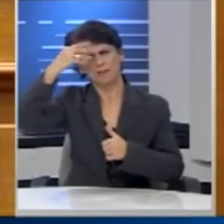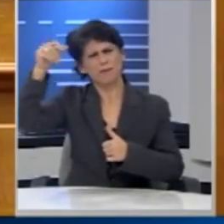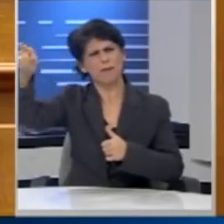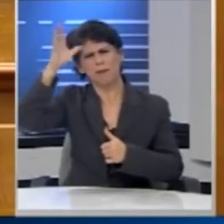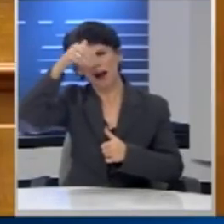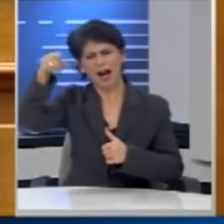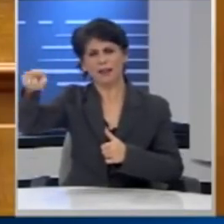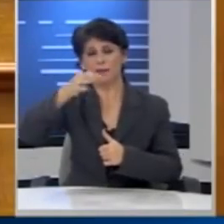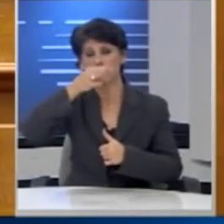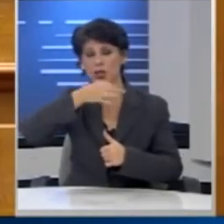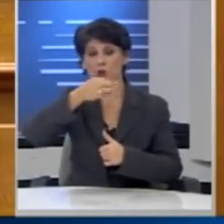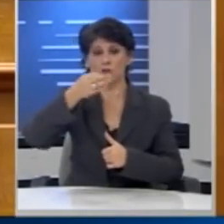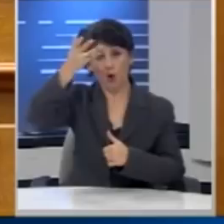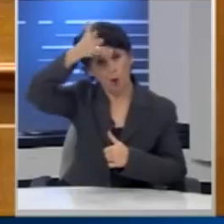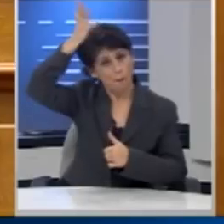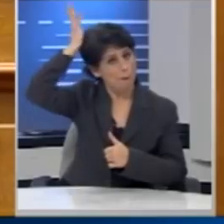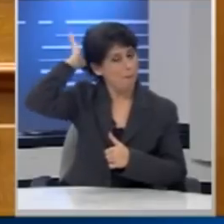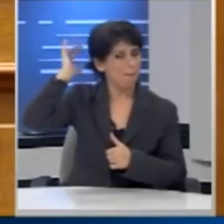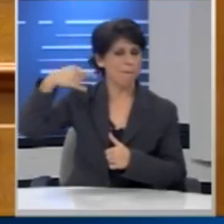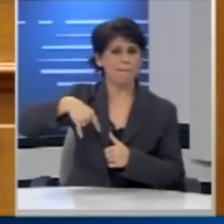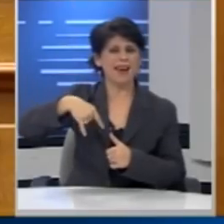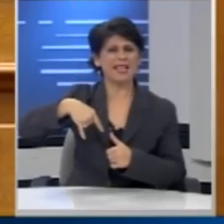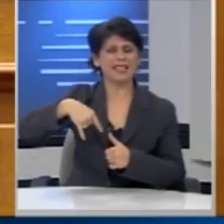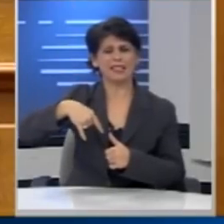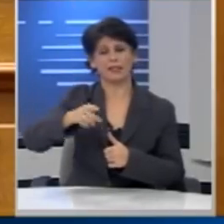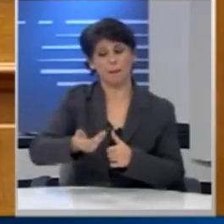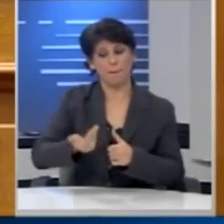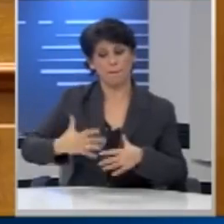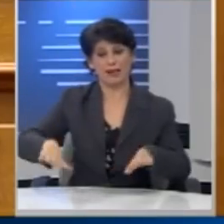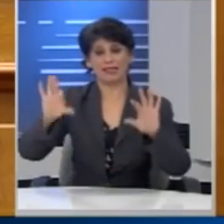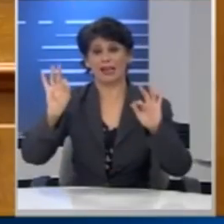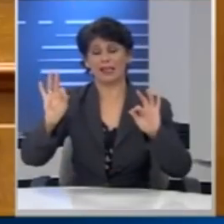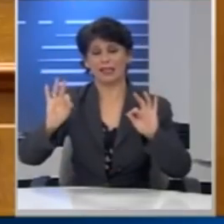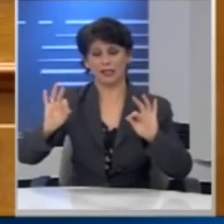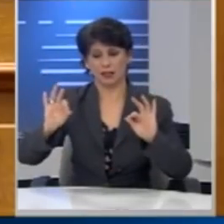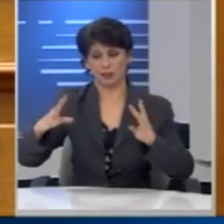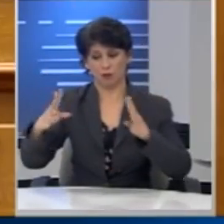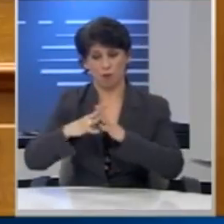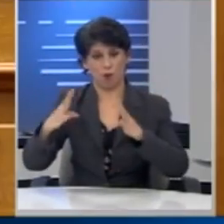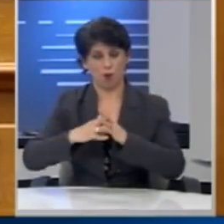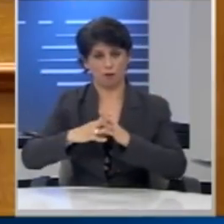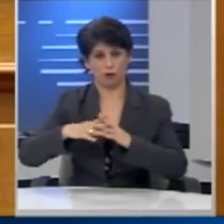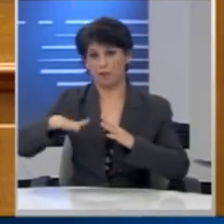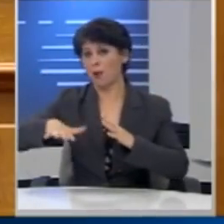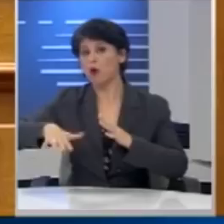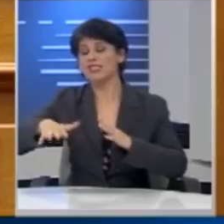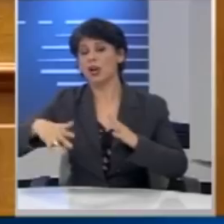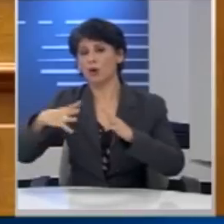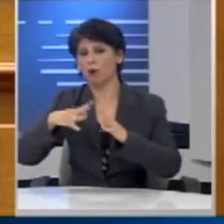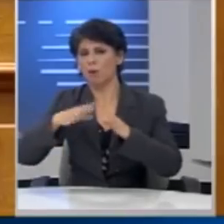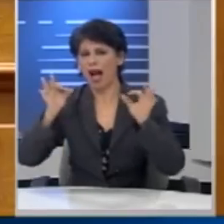μιλώντας στην Εκκλησία του Δήμου λίγο πριν την έναρξη του Πελοποννησιακού Πολέμου. Ακριβώς για να